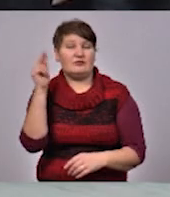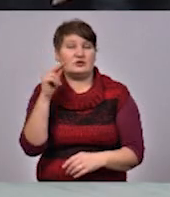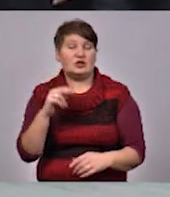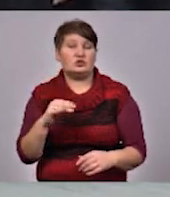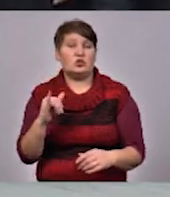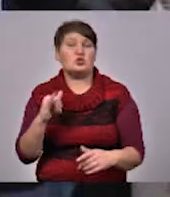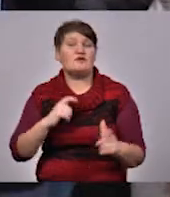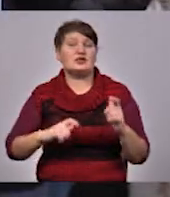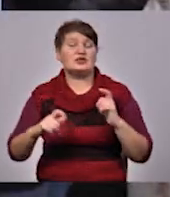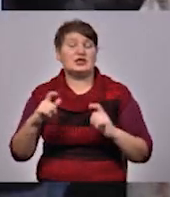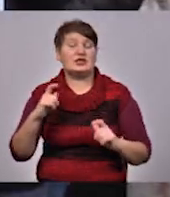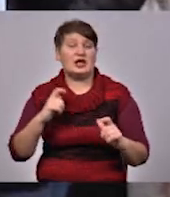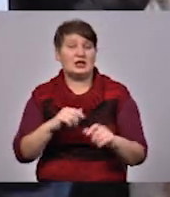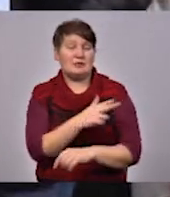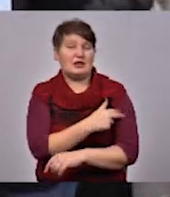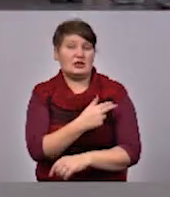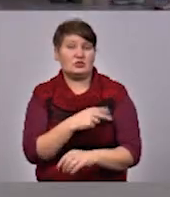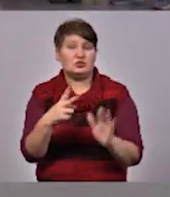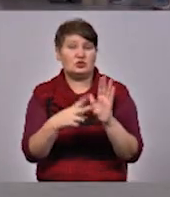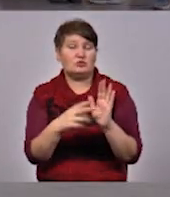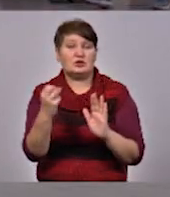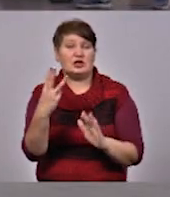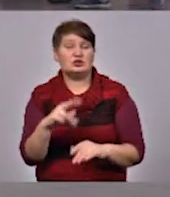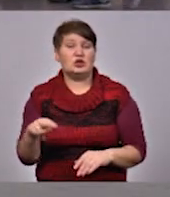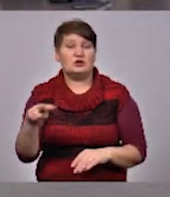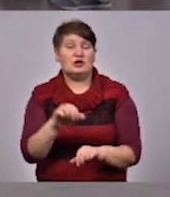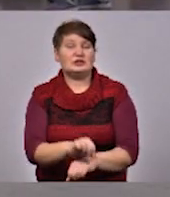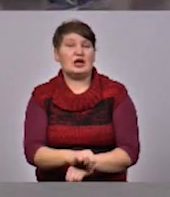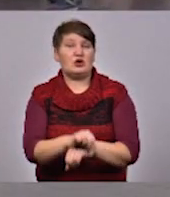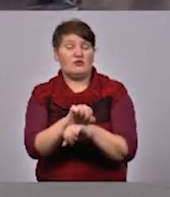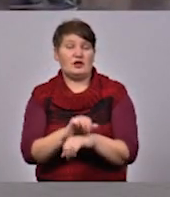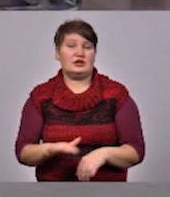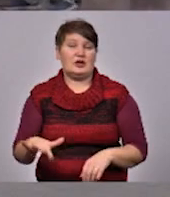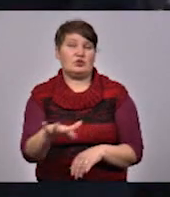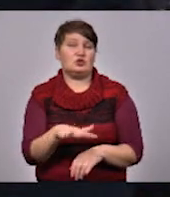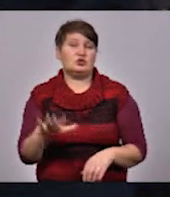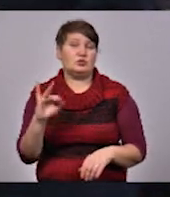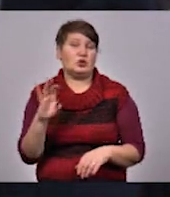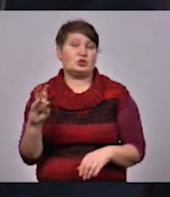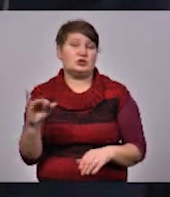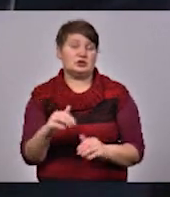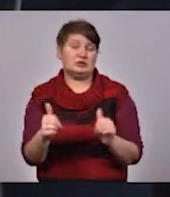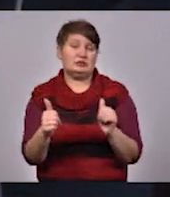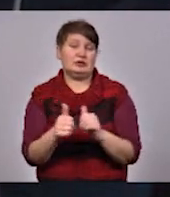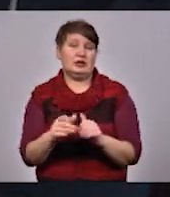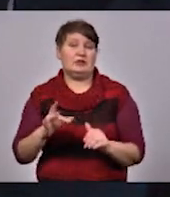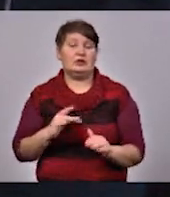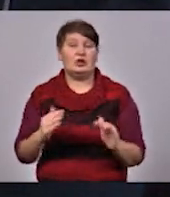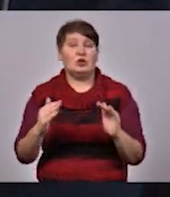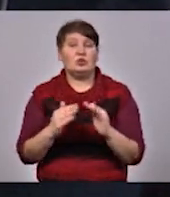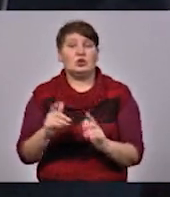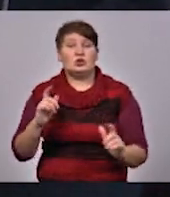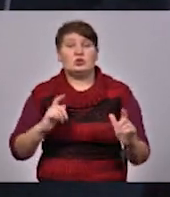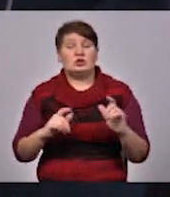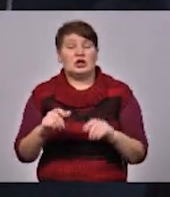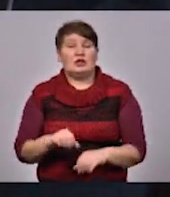медичному університеті, 7 та 13 листопада страйкували на площі Соборності перед адмінбудинком. Студенти